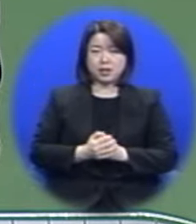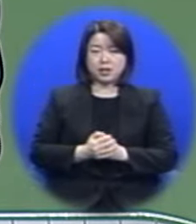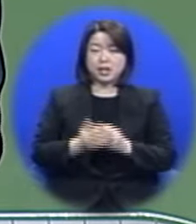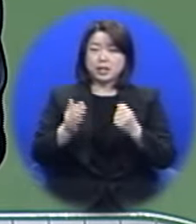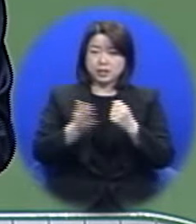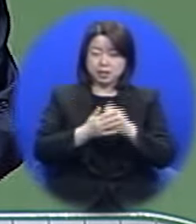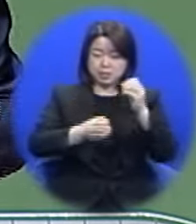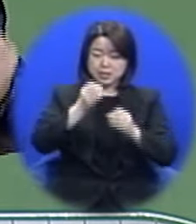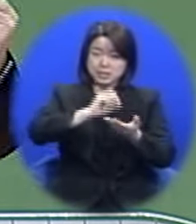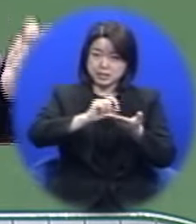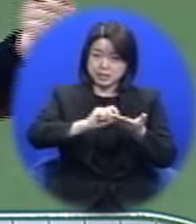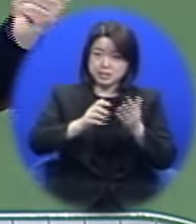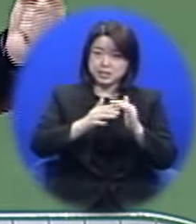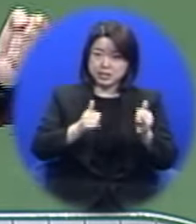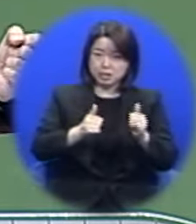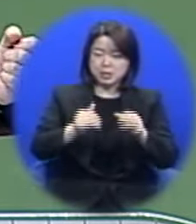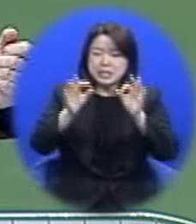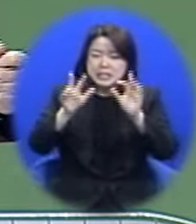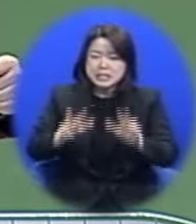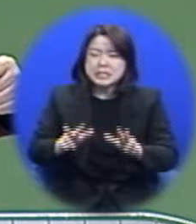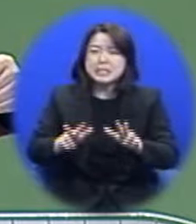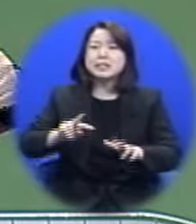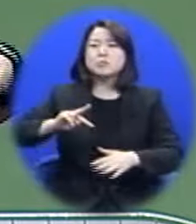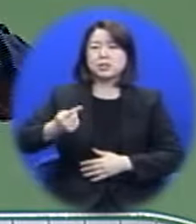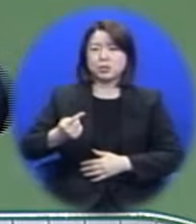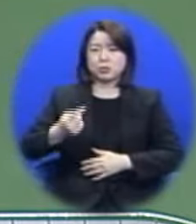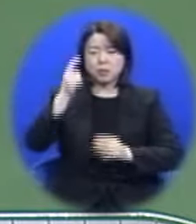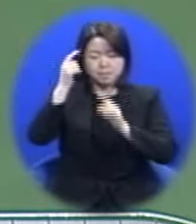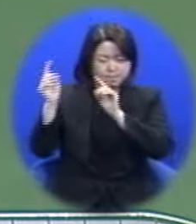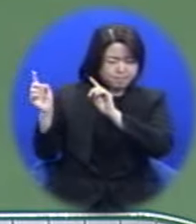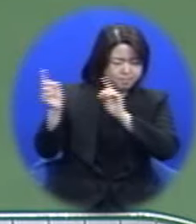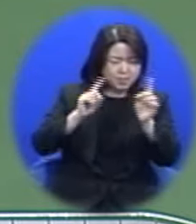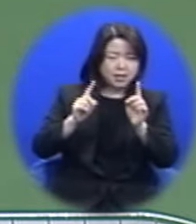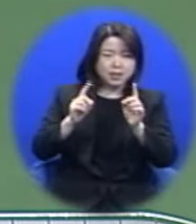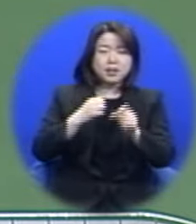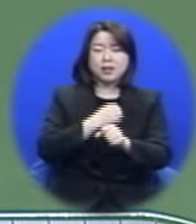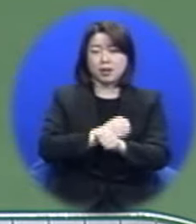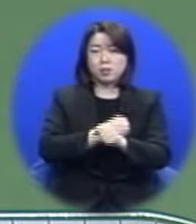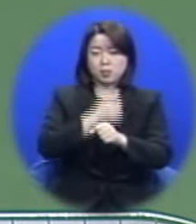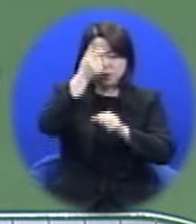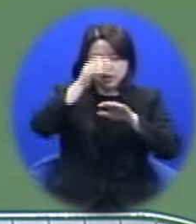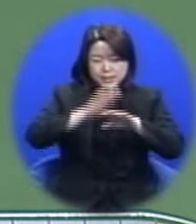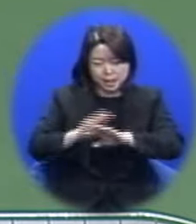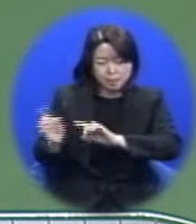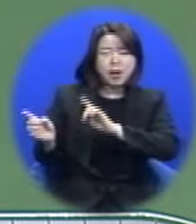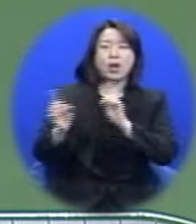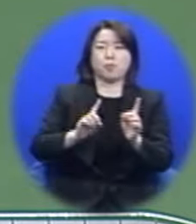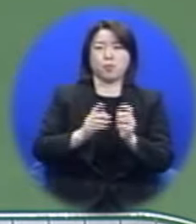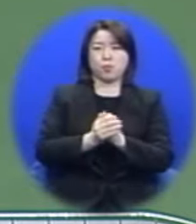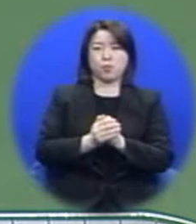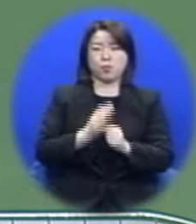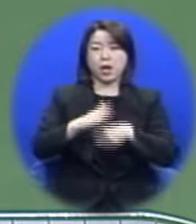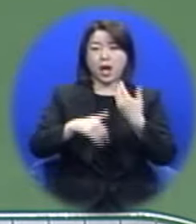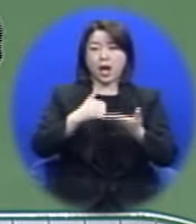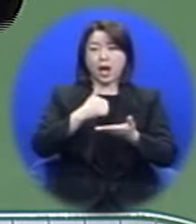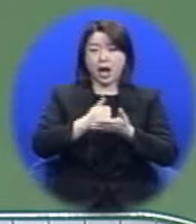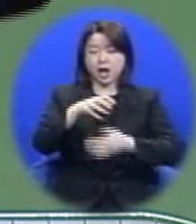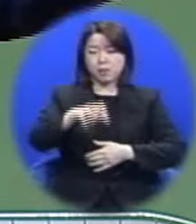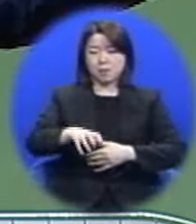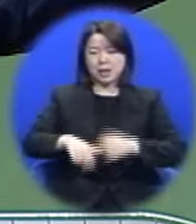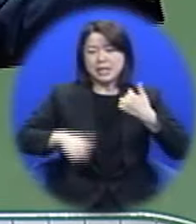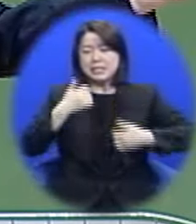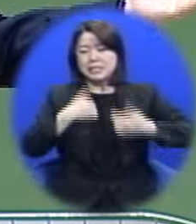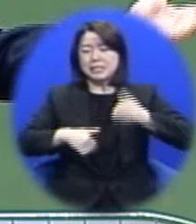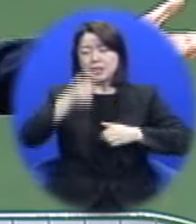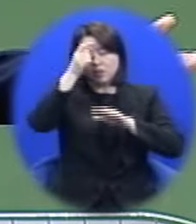기자가 이제라도 우리가 정신 차리고 예배를 회복하자, 하나님께 좀 즐겁게 예배합시다, 좀 큰